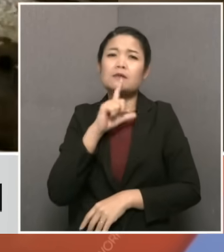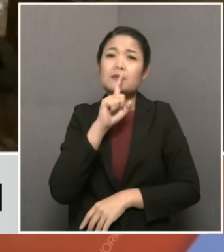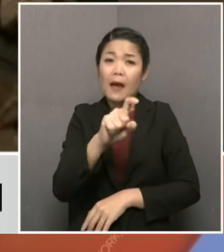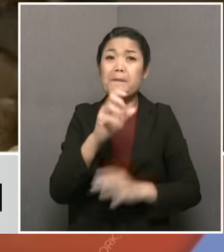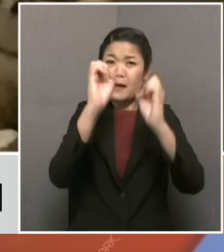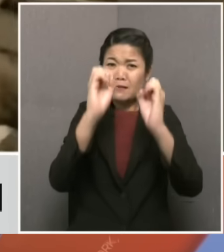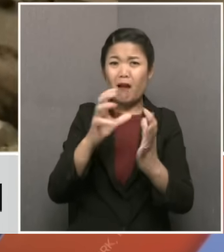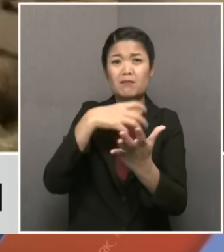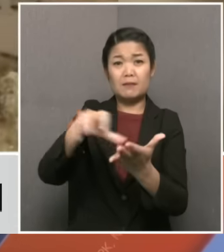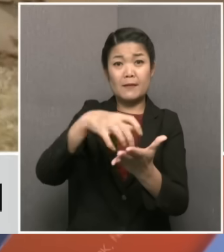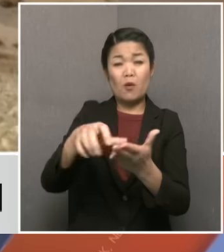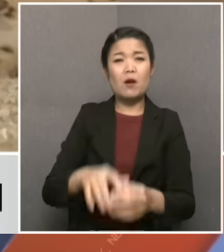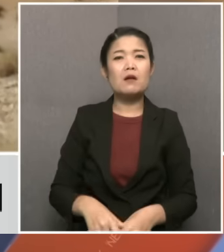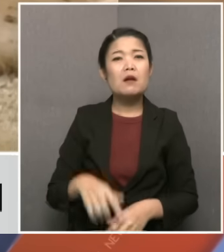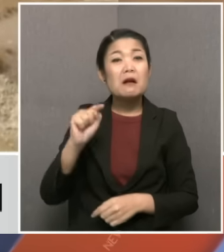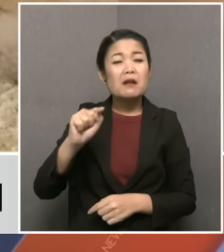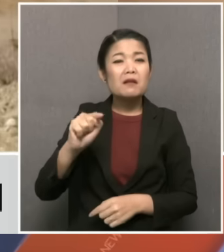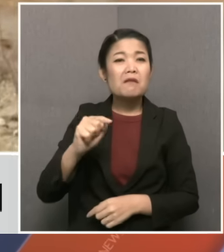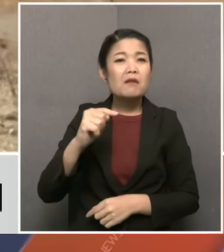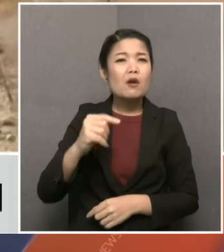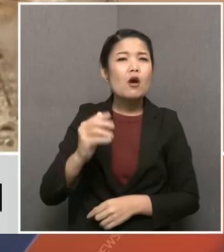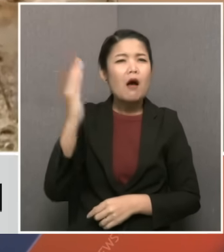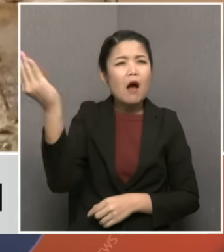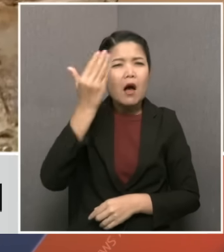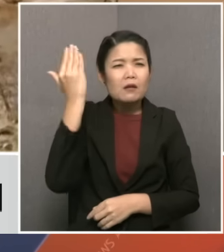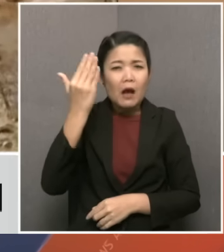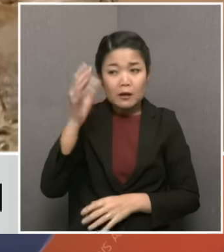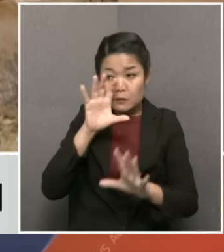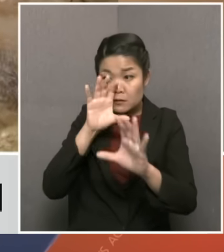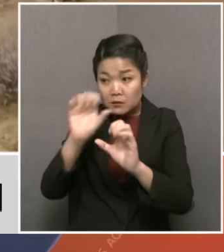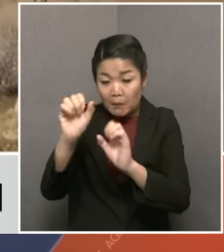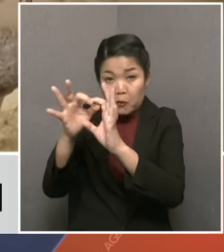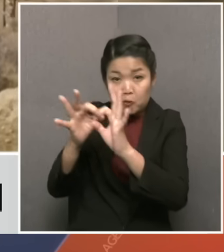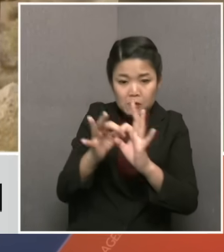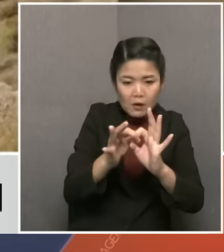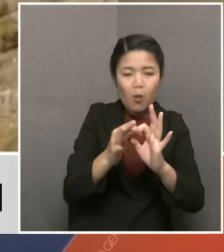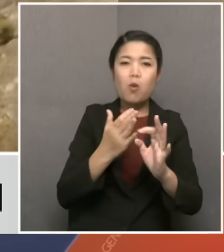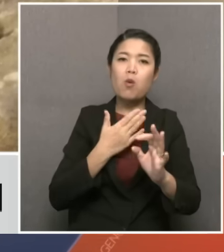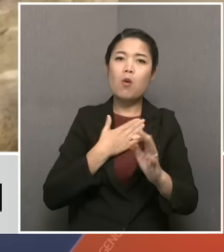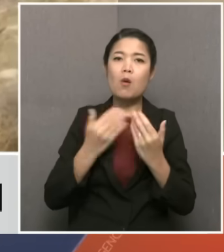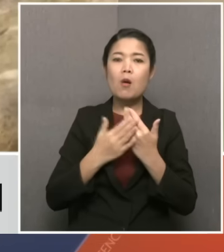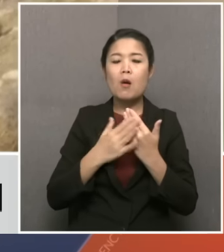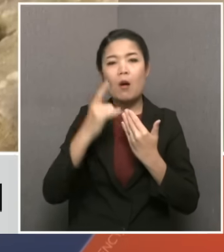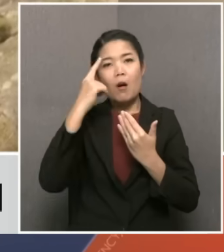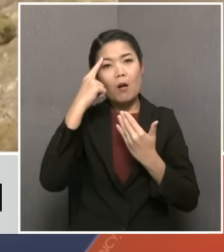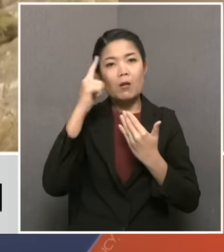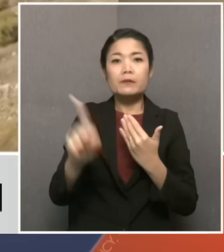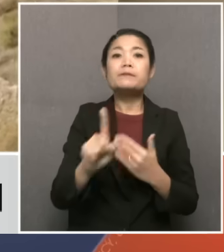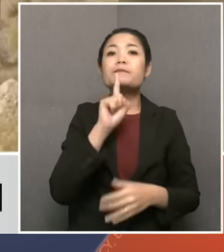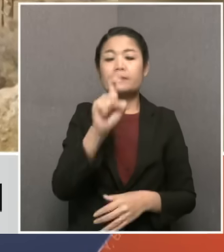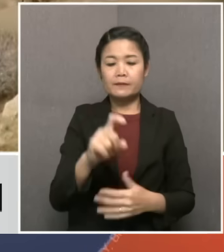ะว่าสภาพอากาศที่รุนแรงแบบนี้เนี่ยบอกอะไรเราบ้างและเราจะได้บทเรียนอะไรจากเรื่องราวที่เกิดขึ้นค่ะ